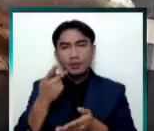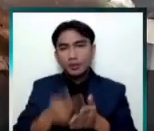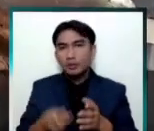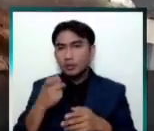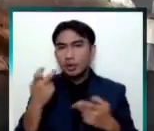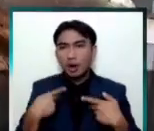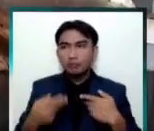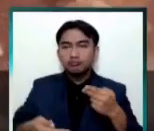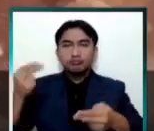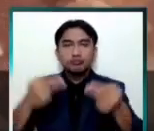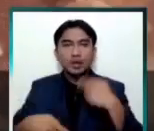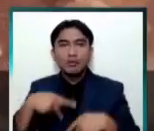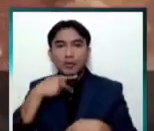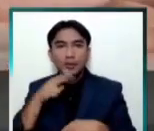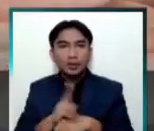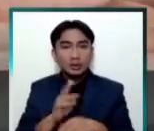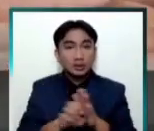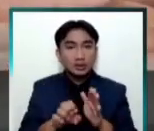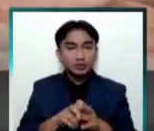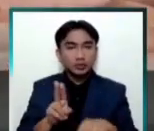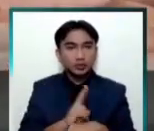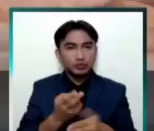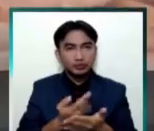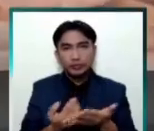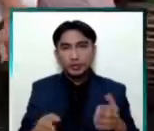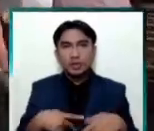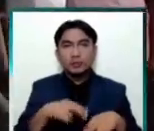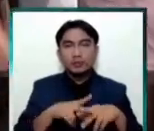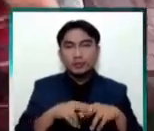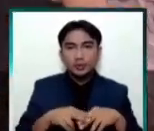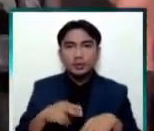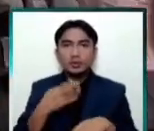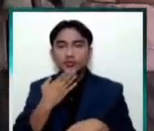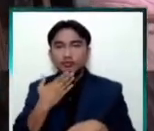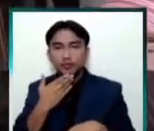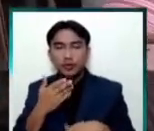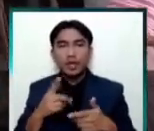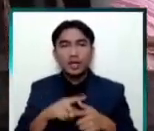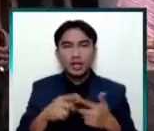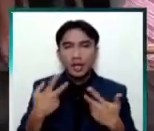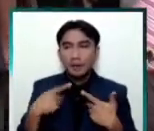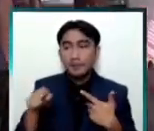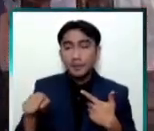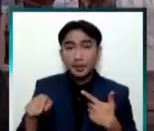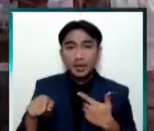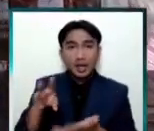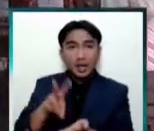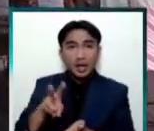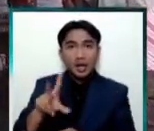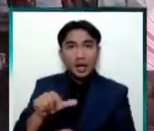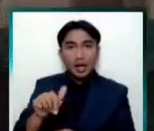mga sangkap gaya ng asukal at asin. Karamihan naman sa mga lechunan sa La Loma na itinaguri ang lechon capital